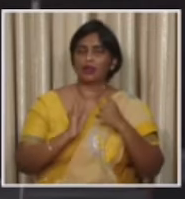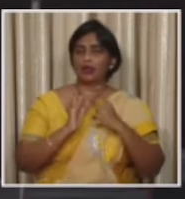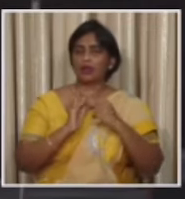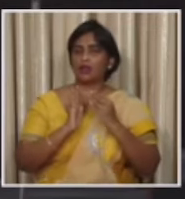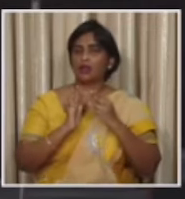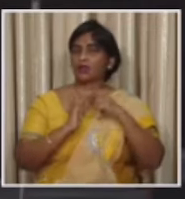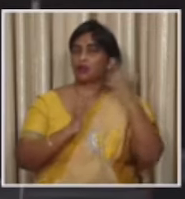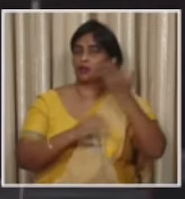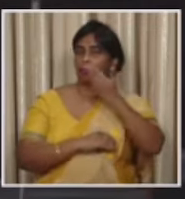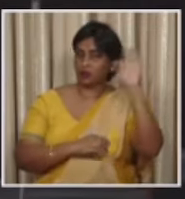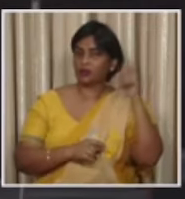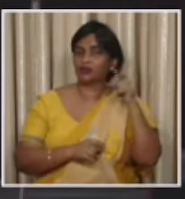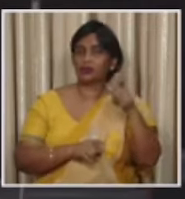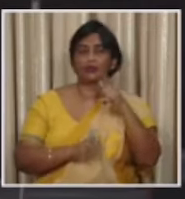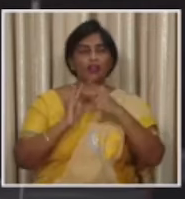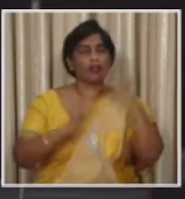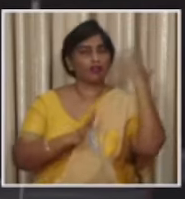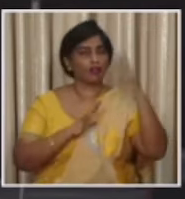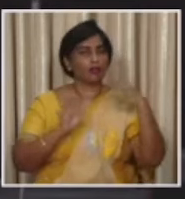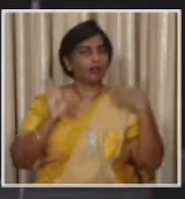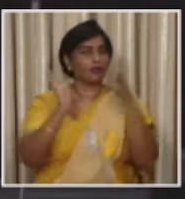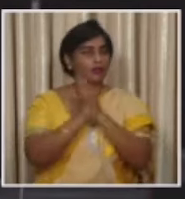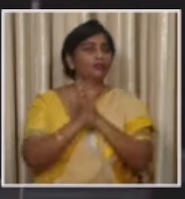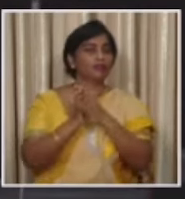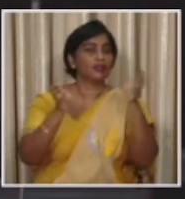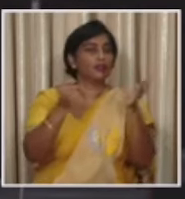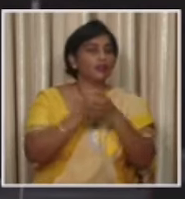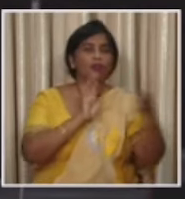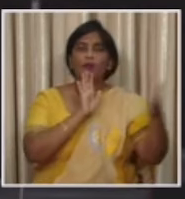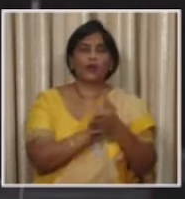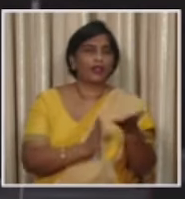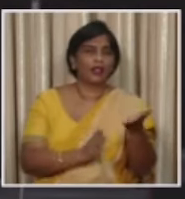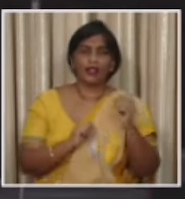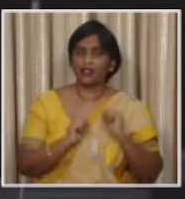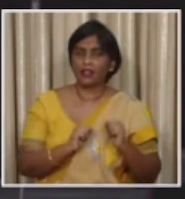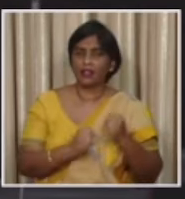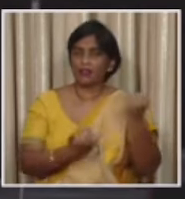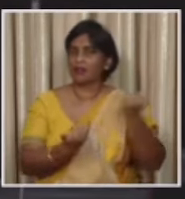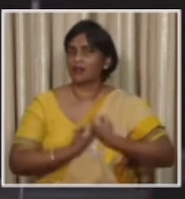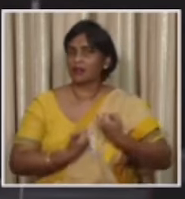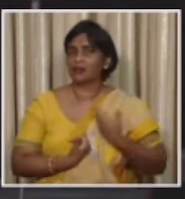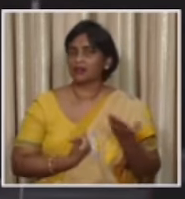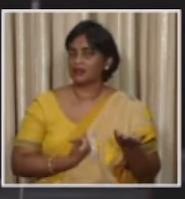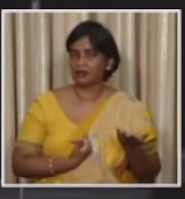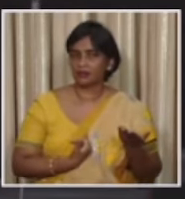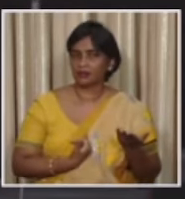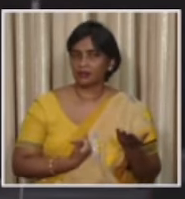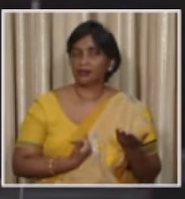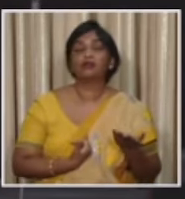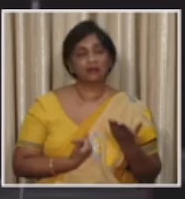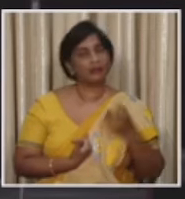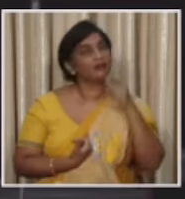ජාත්‍යන්තරයට පයින් ගහපු, ඒ ජාත්‍යන්තරයේ ප්ලග් එක ගලවපු කණ්ඩායමත් එක්ක අත්වැල් බැඳගෙන අද අපිට චෝදනාවක් එල්ල කරන්නේ?